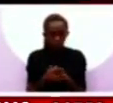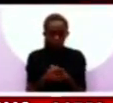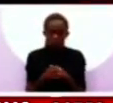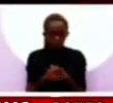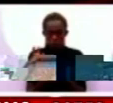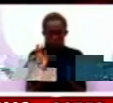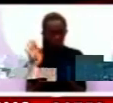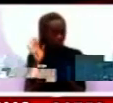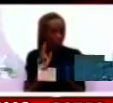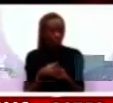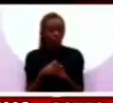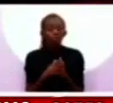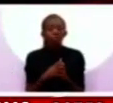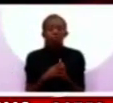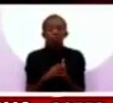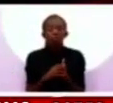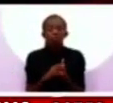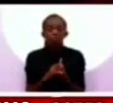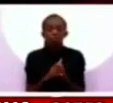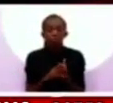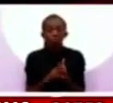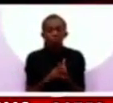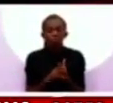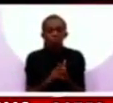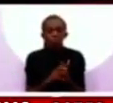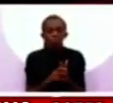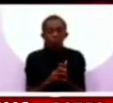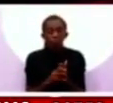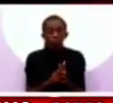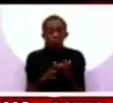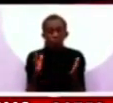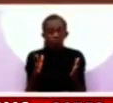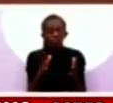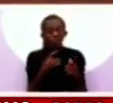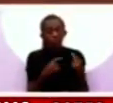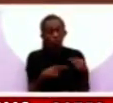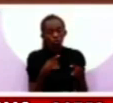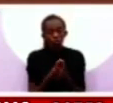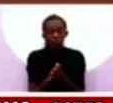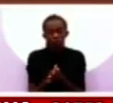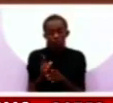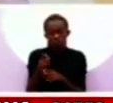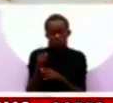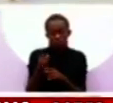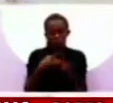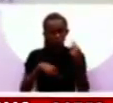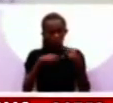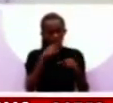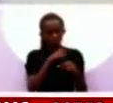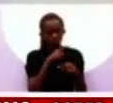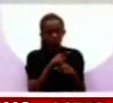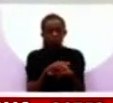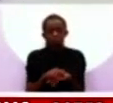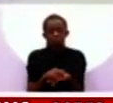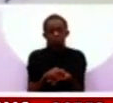unia i want to see some of you in the big marches kokana na ush huo na wa